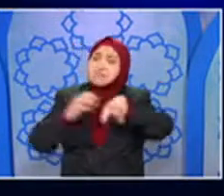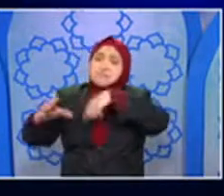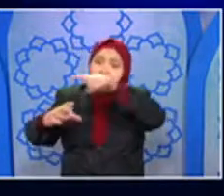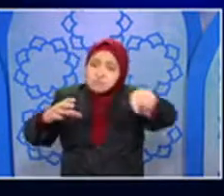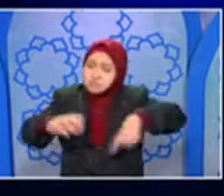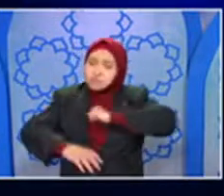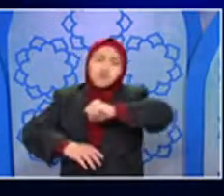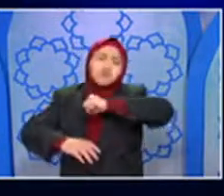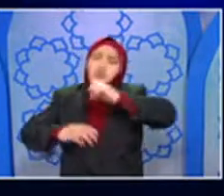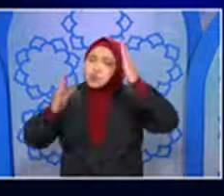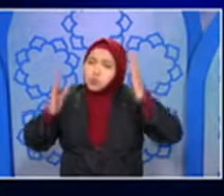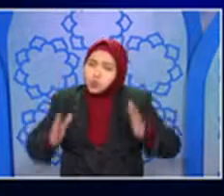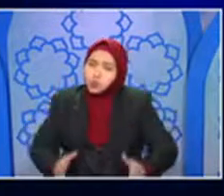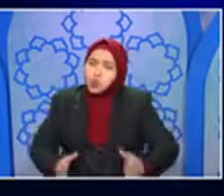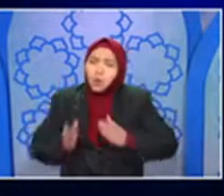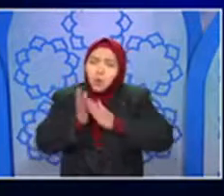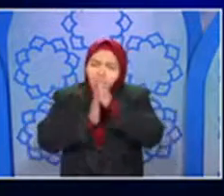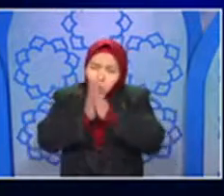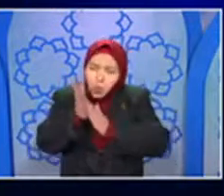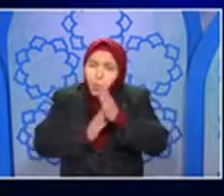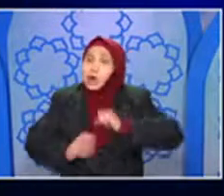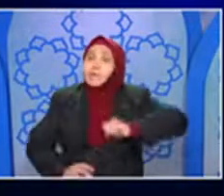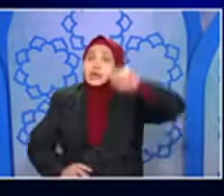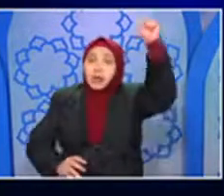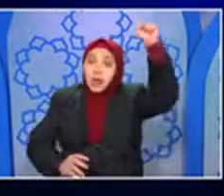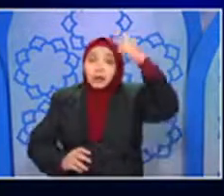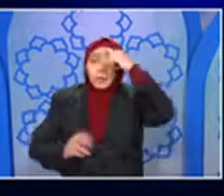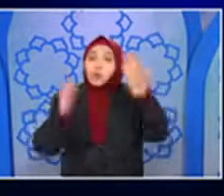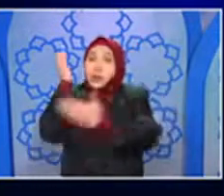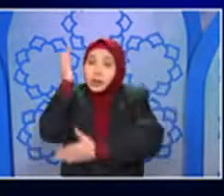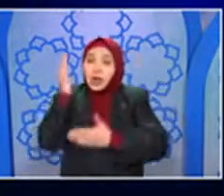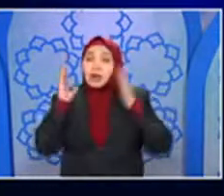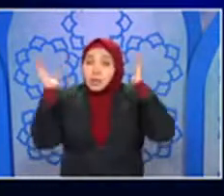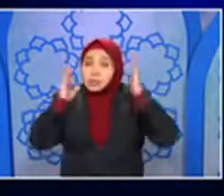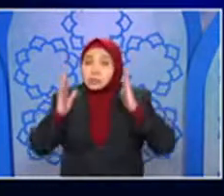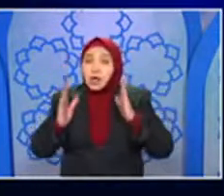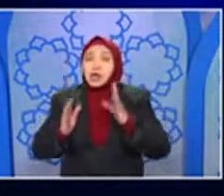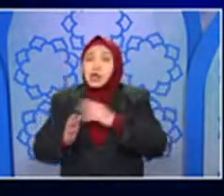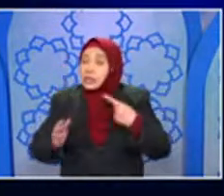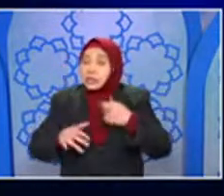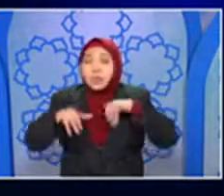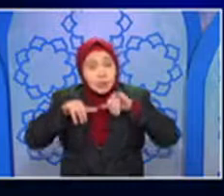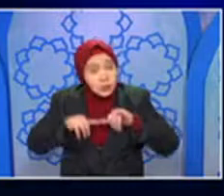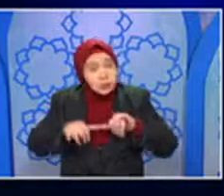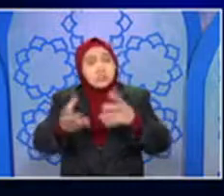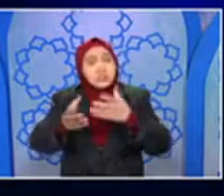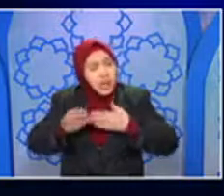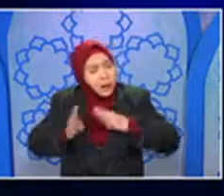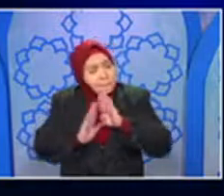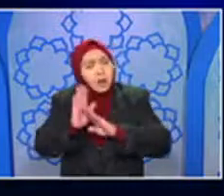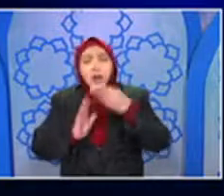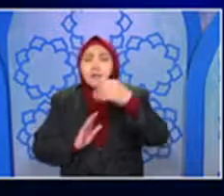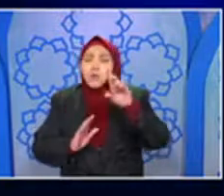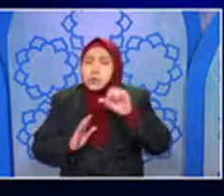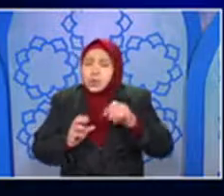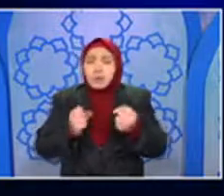pejuang mengusahakan kemerdekaan untuk negara ini. Bagi kita, kita terus ingin berbudi. Kita ingin terus